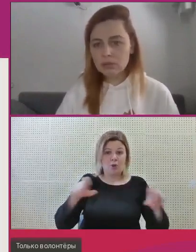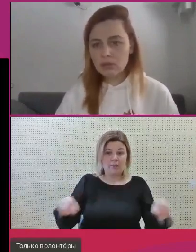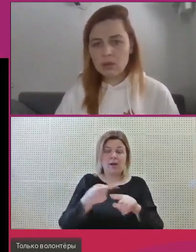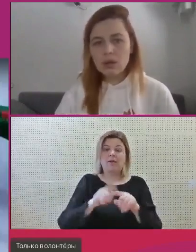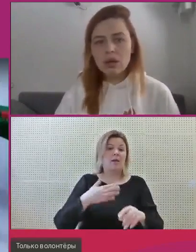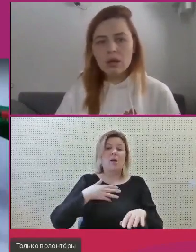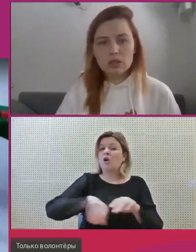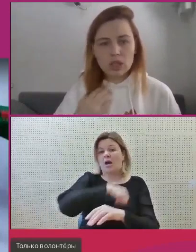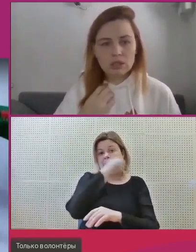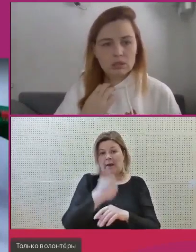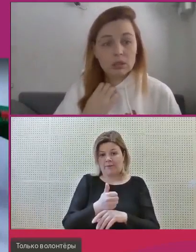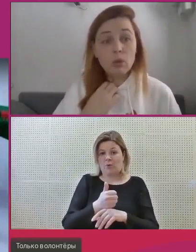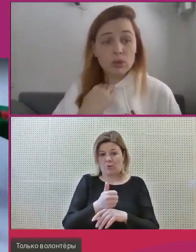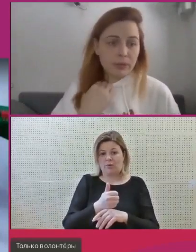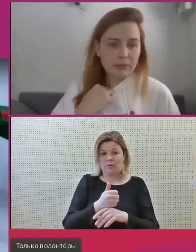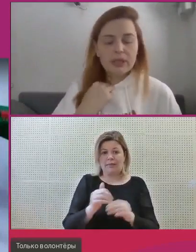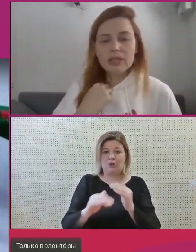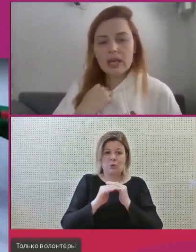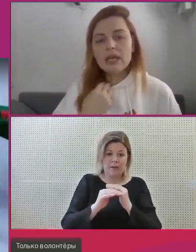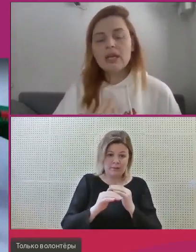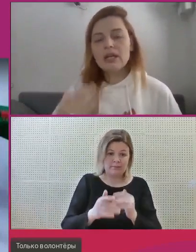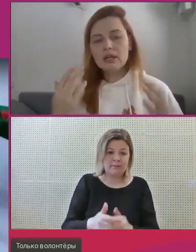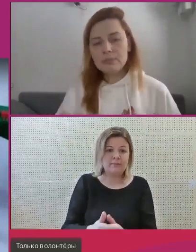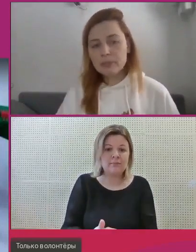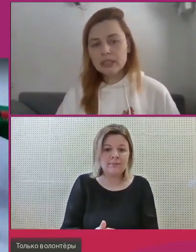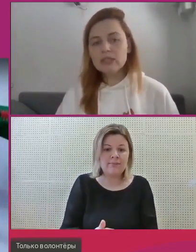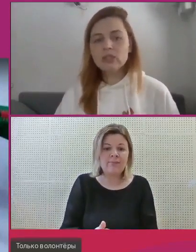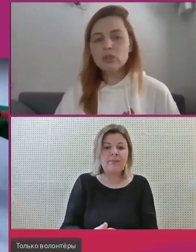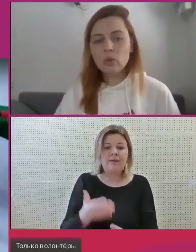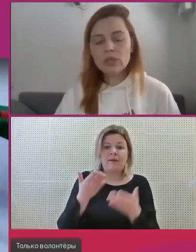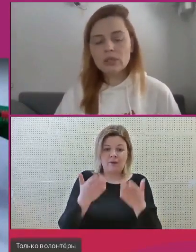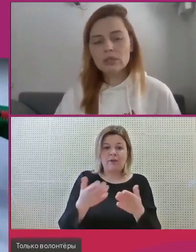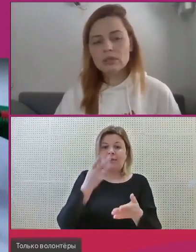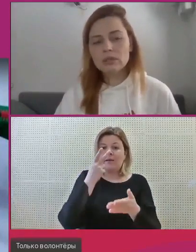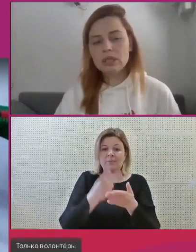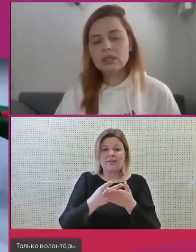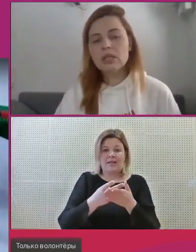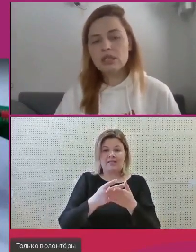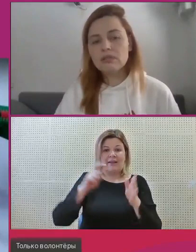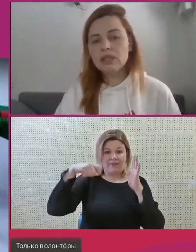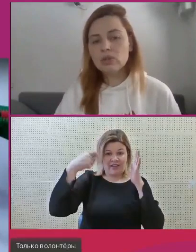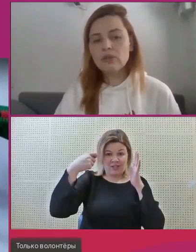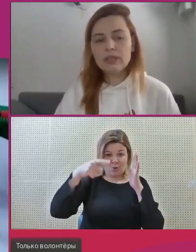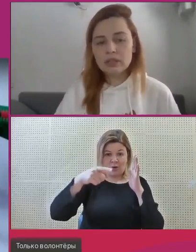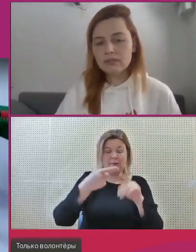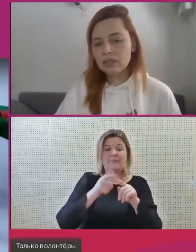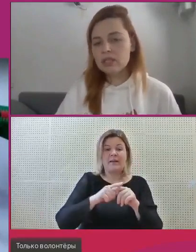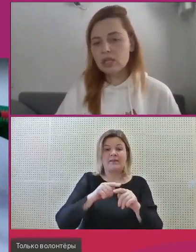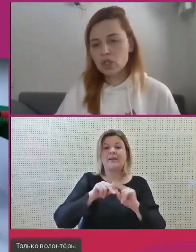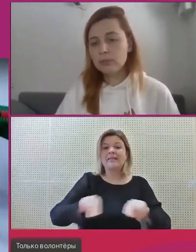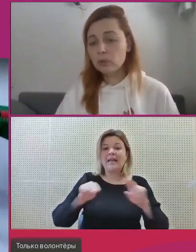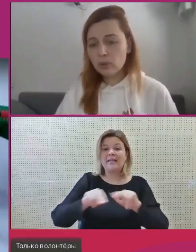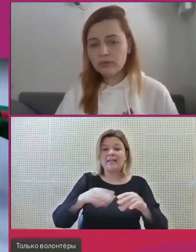инструмент. Сейчас, о, спасибо, да, посмотрите видеоролик. Это тренинги волонтеров-лидеров